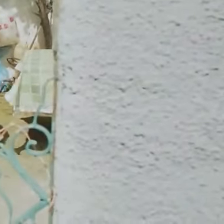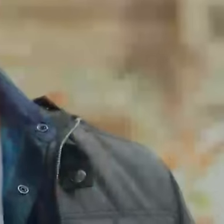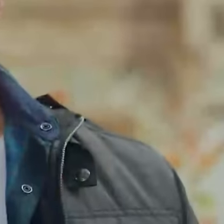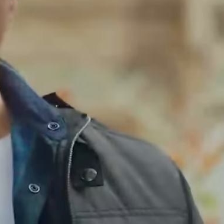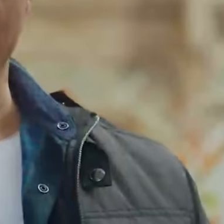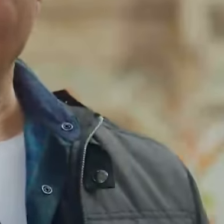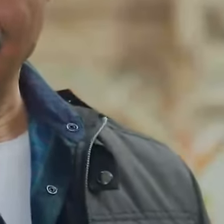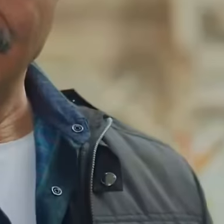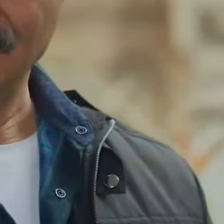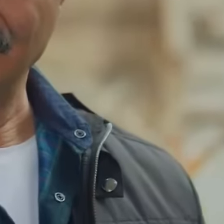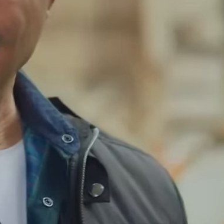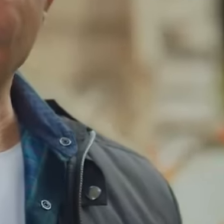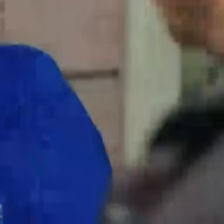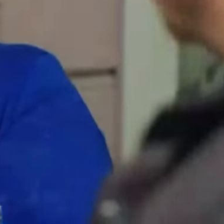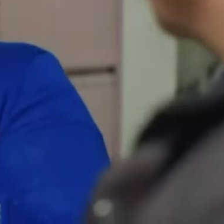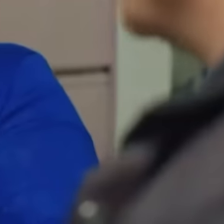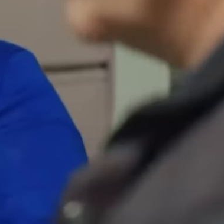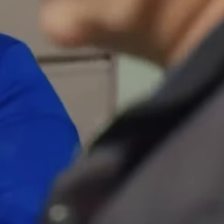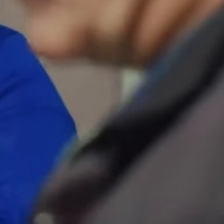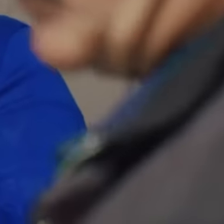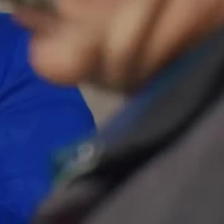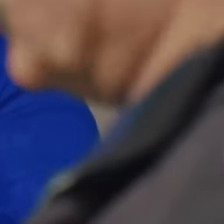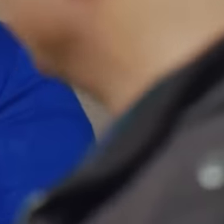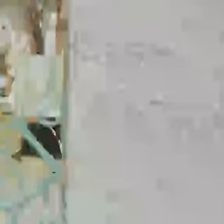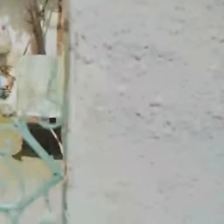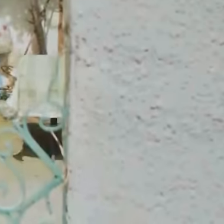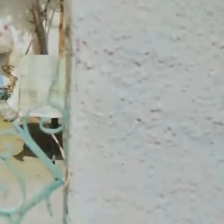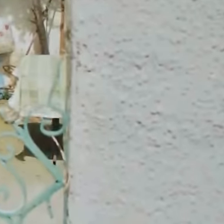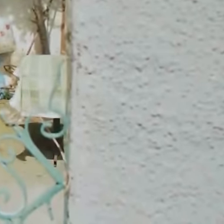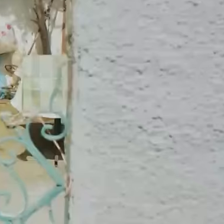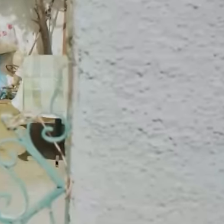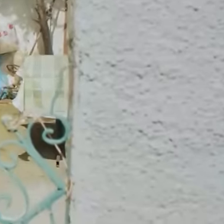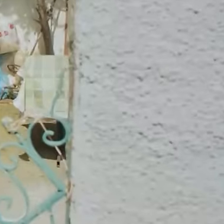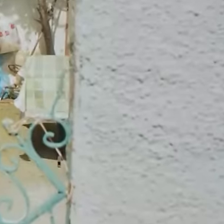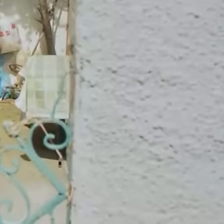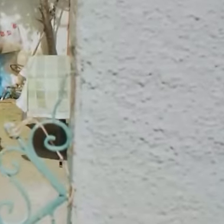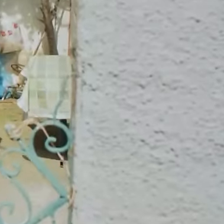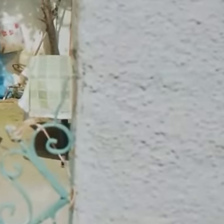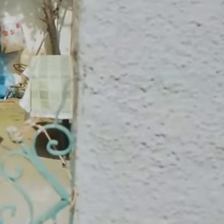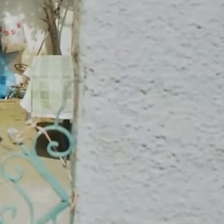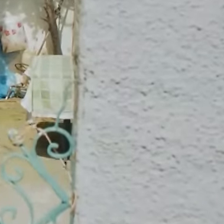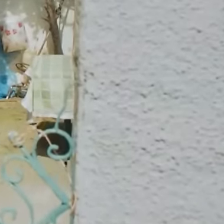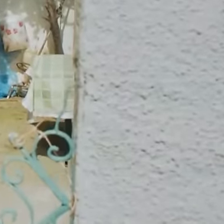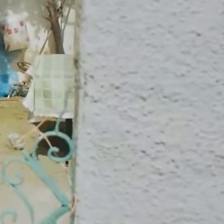İçeriden cüzdanını alıp çıktı. Adile paraları çıkarırken Şener'in eli öne doğru gitti gitti geldi.